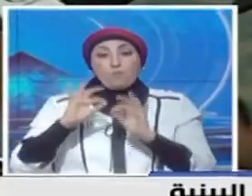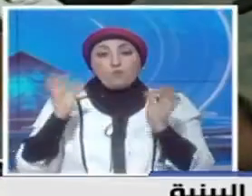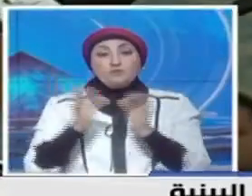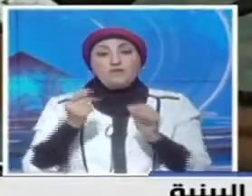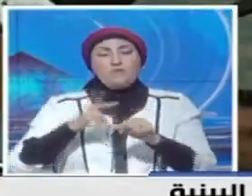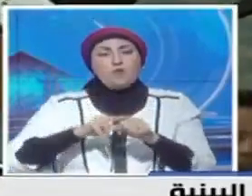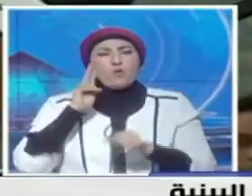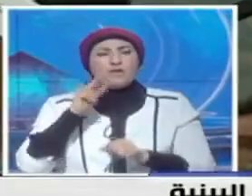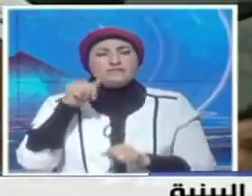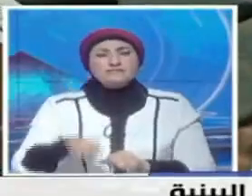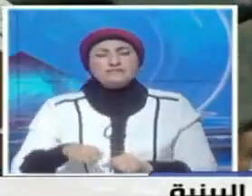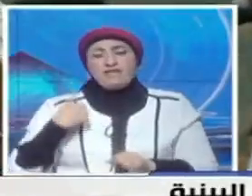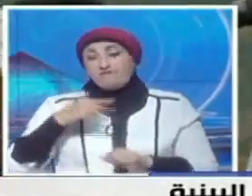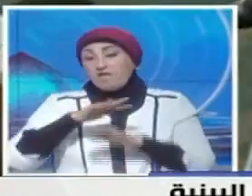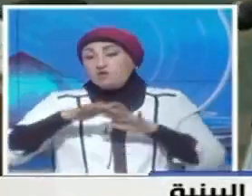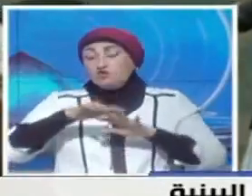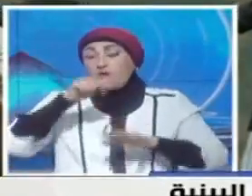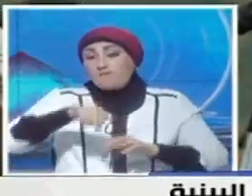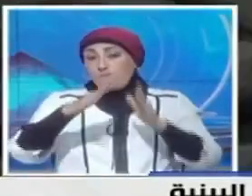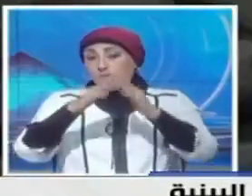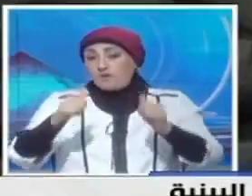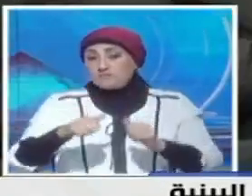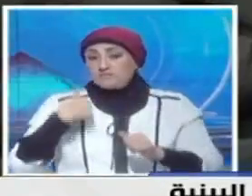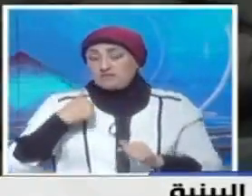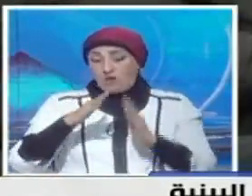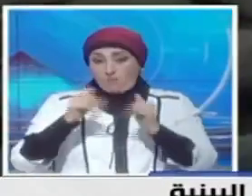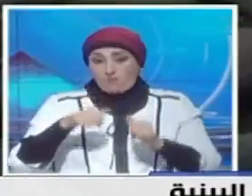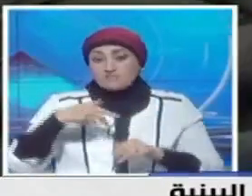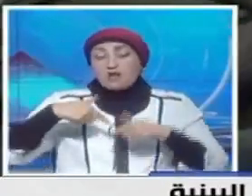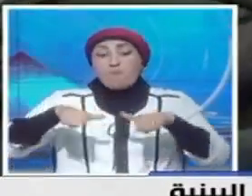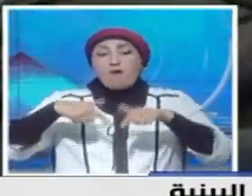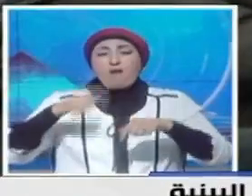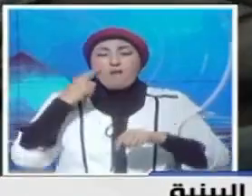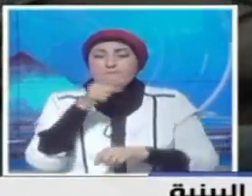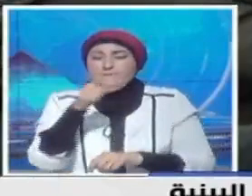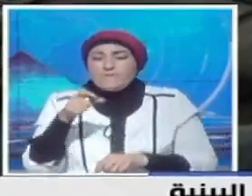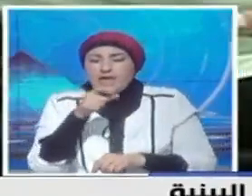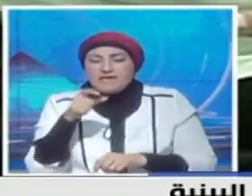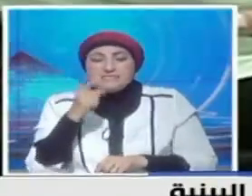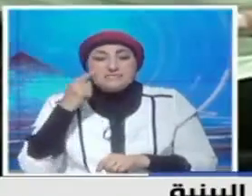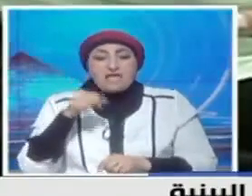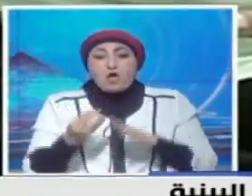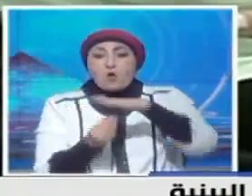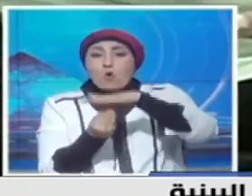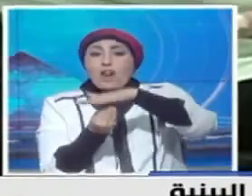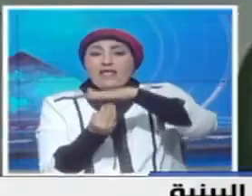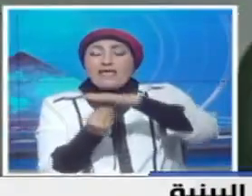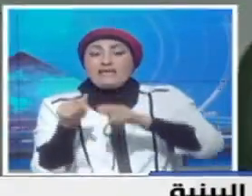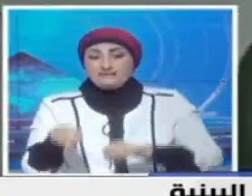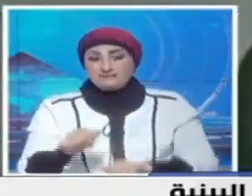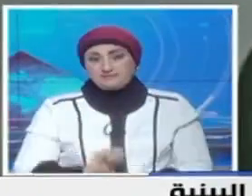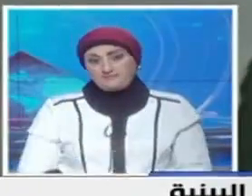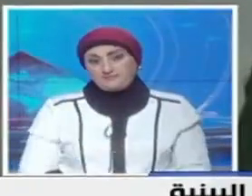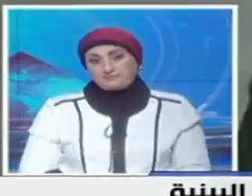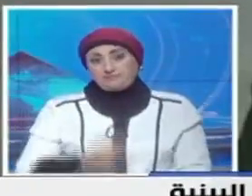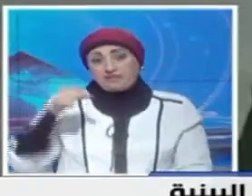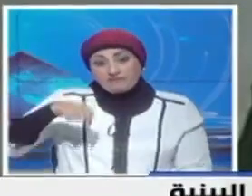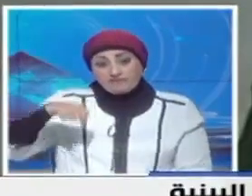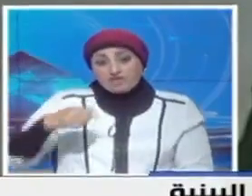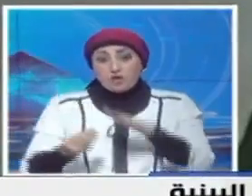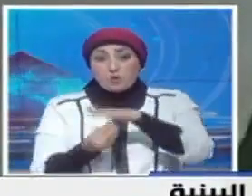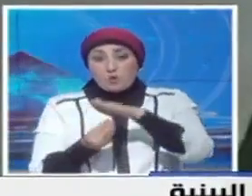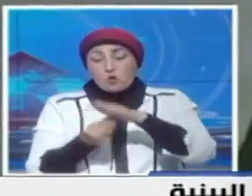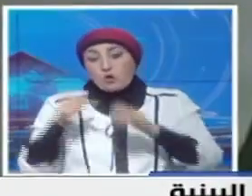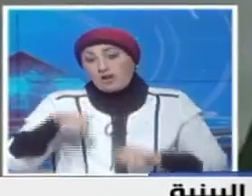عن إطلاق الشبكة المصرية القومية للبرامج والبحوث البينية بالجامعات المصرية. احنا عندنا في كلية علوم